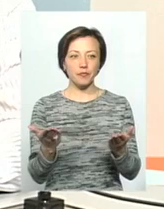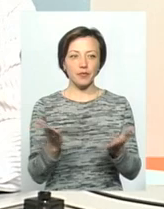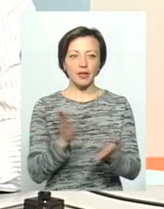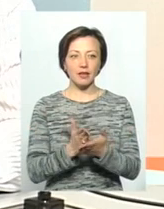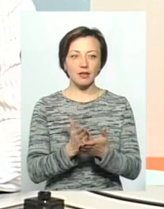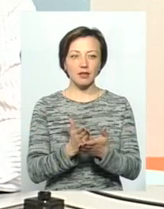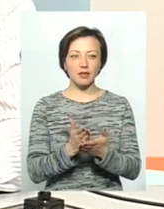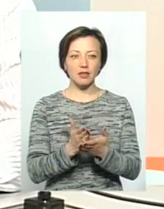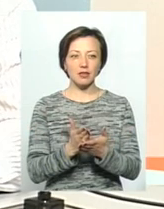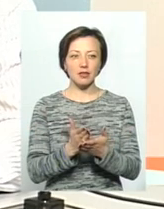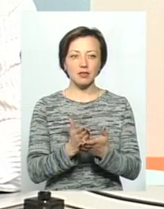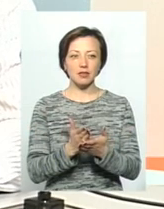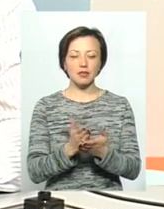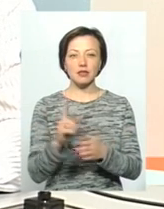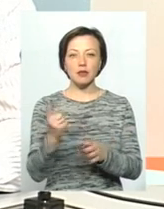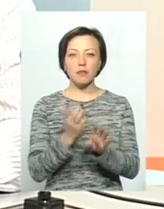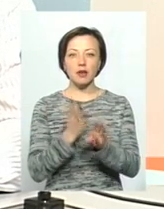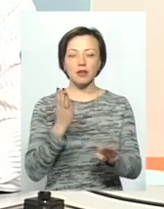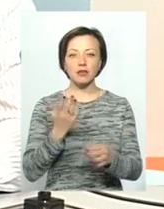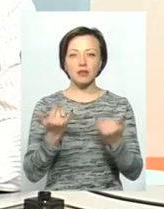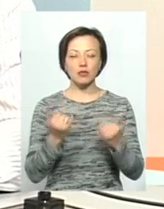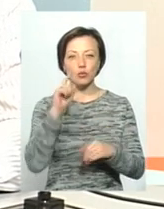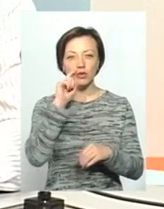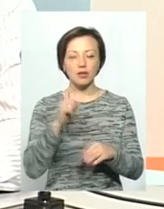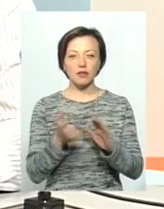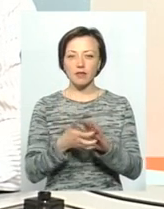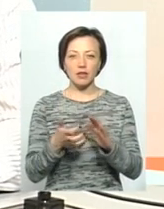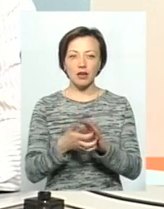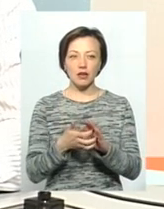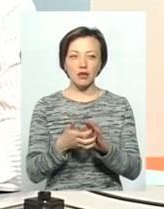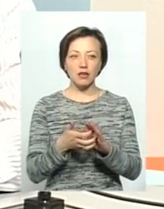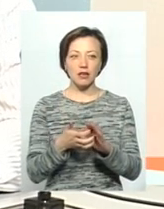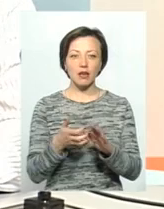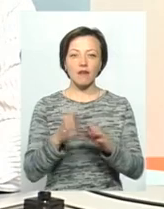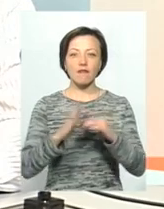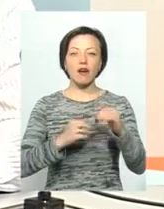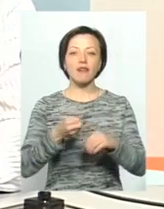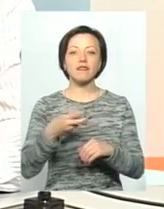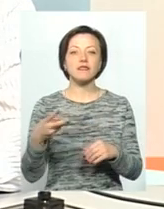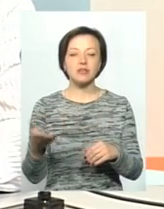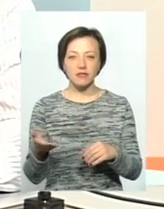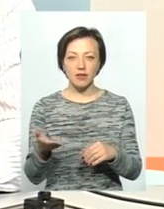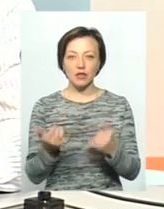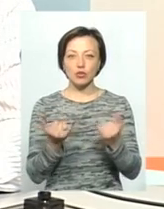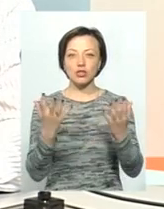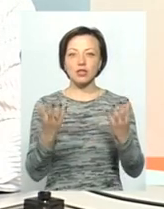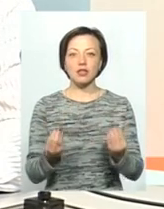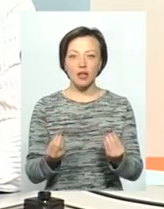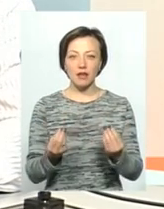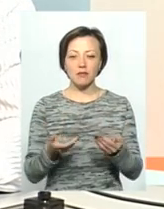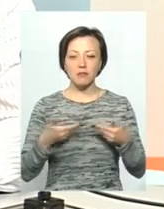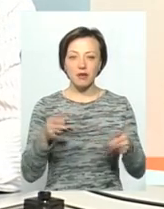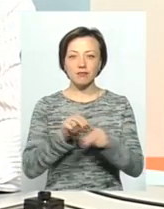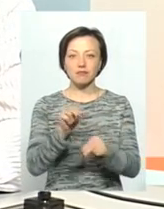зараз, насамперед, нашій Україні на сьогоднішній день не вистачає робочих, а не вистачає фахівців. І фахівців на сьогоднішній день ми